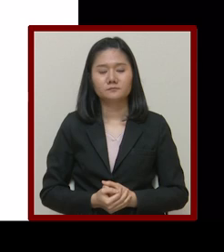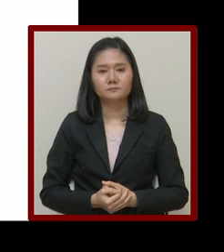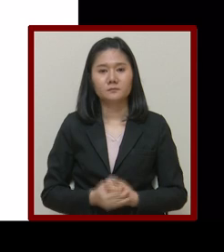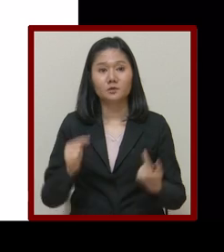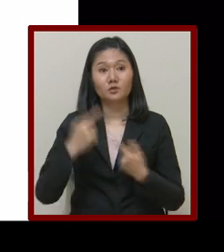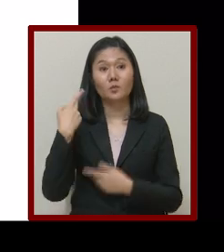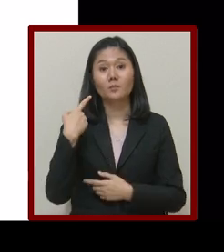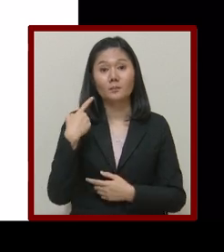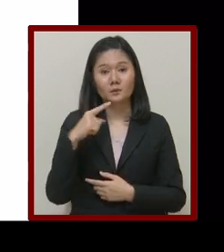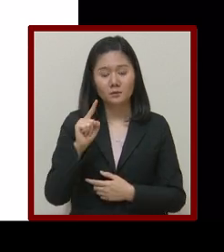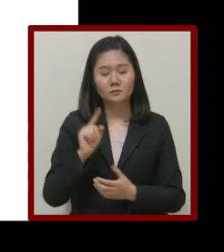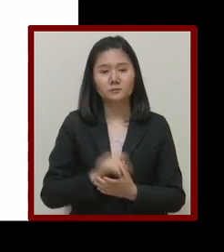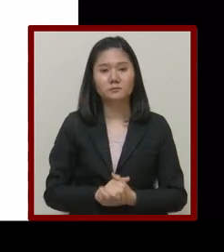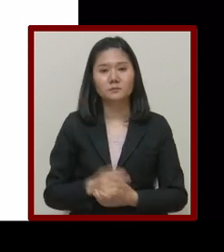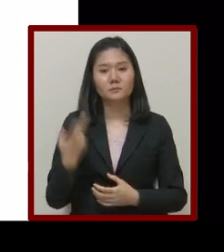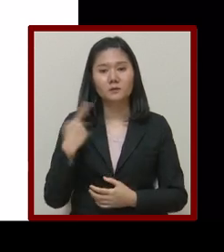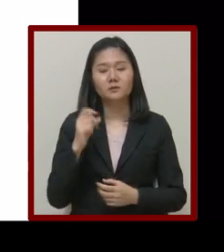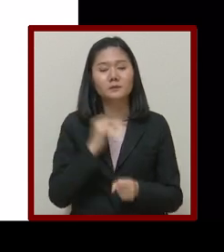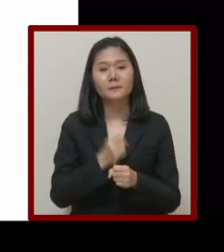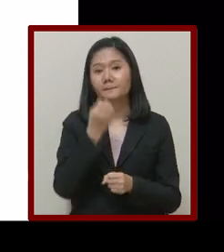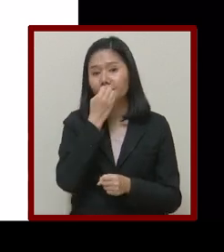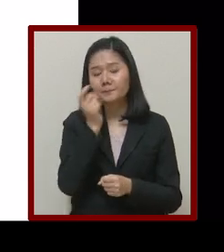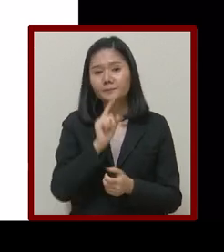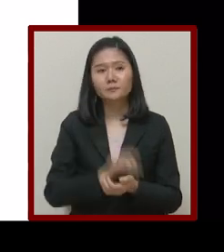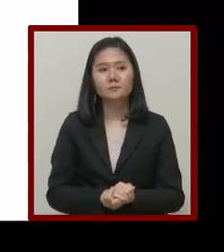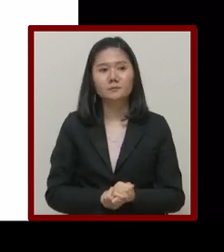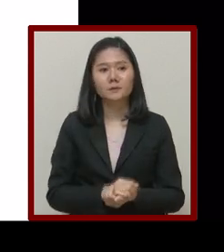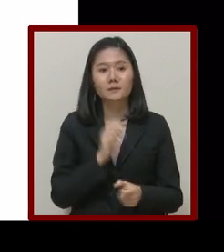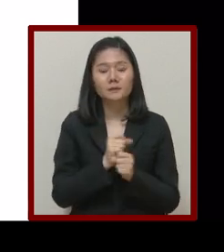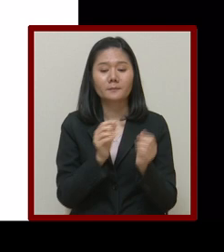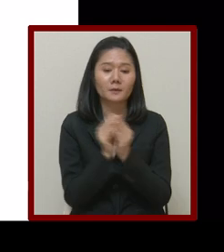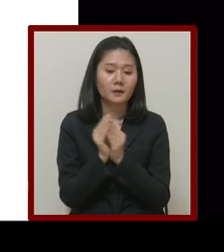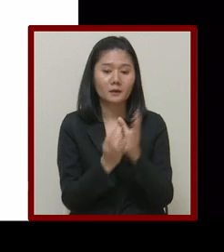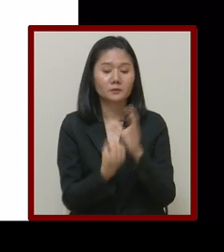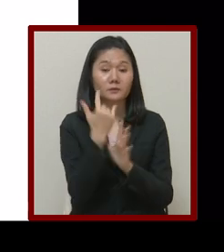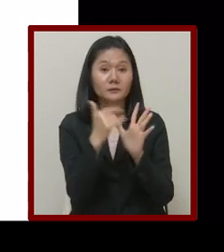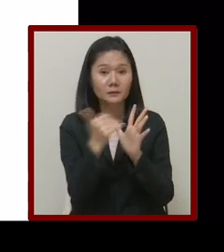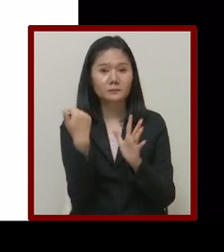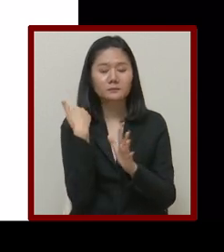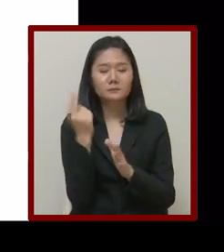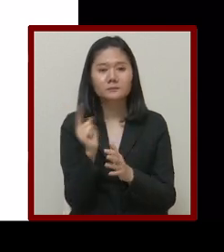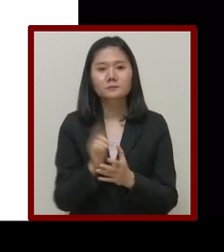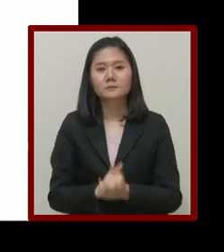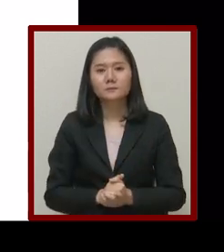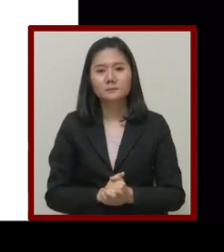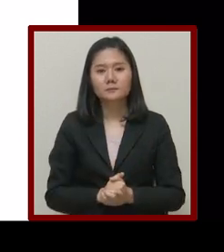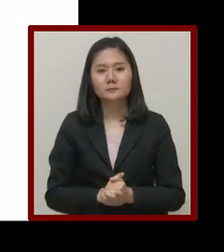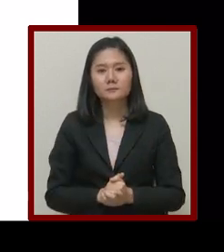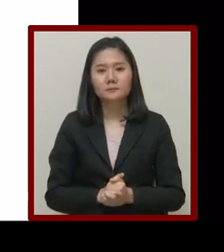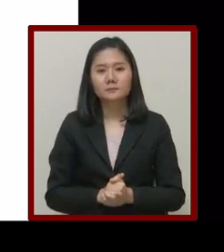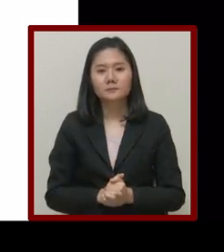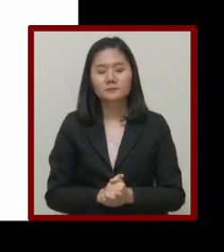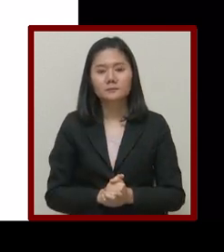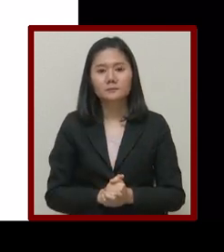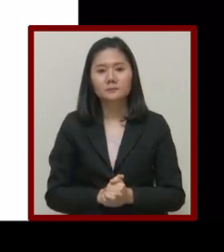ในส่วนประโยชน์ของส่วนที่นำมาเป็นอาหารนะคะคือการประกอบเป็นอาหารสมุนไพรเนี่ยก็จะต้องนำสมุน